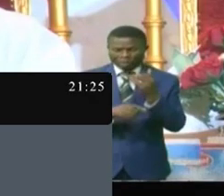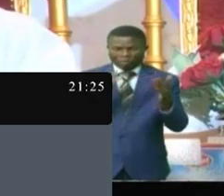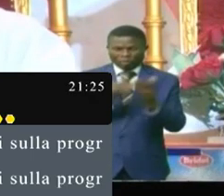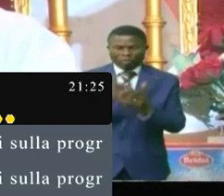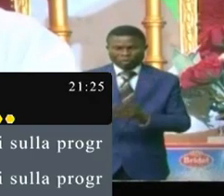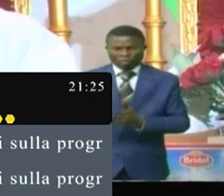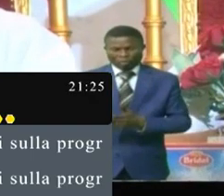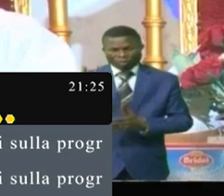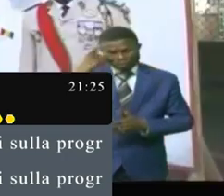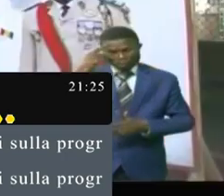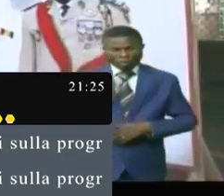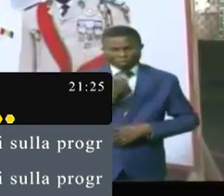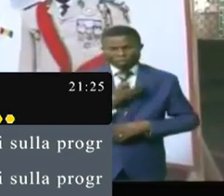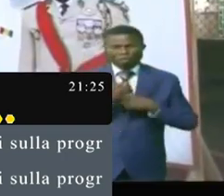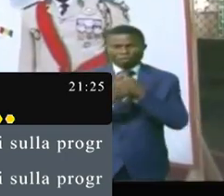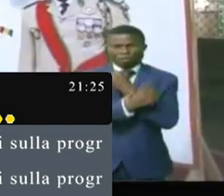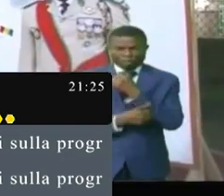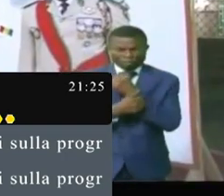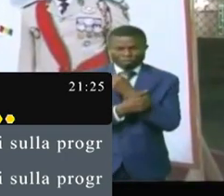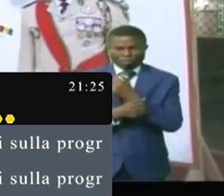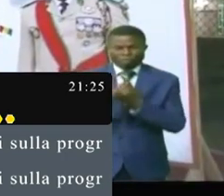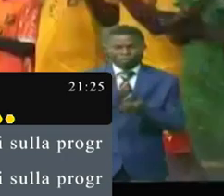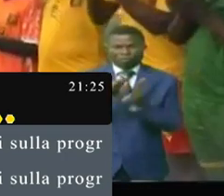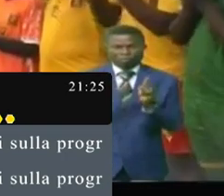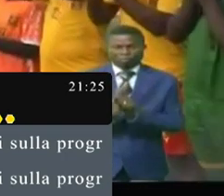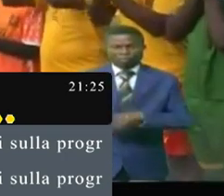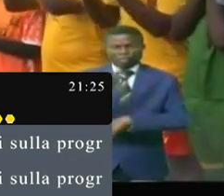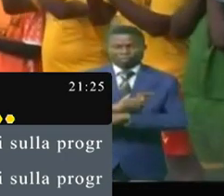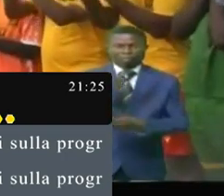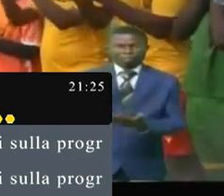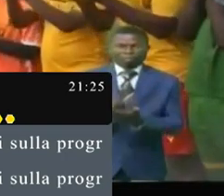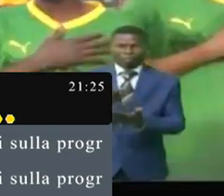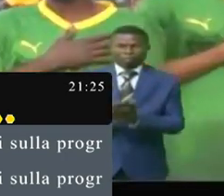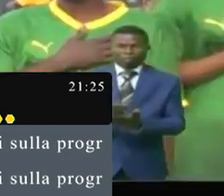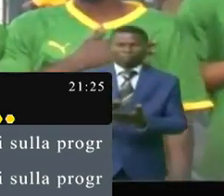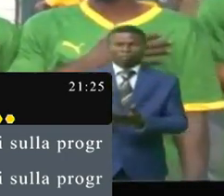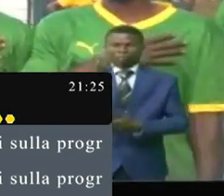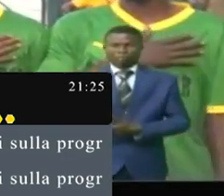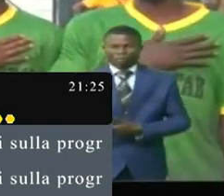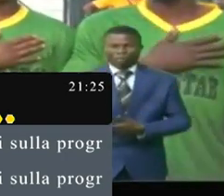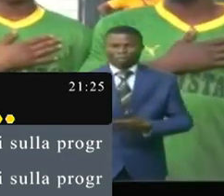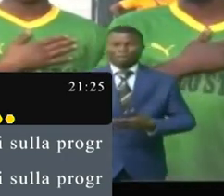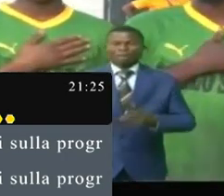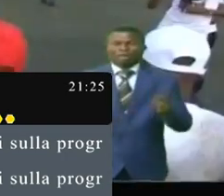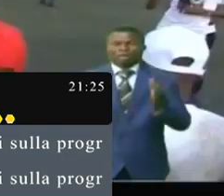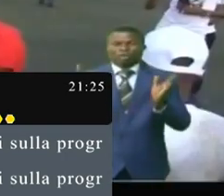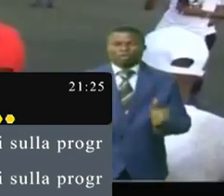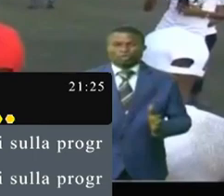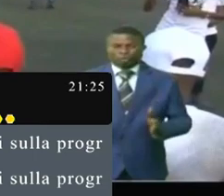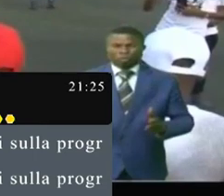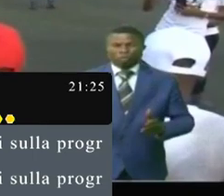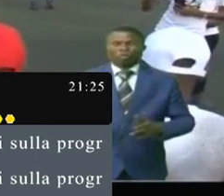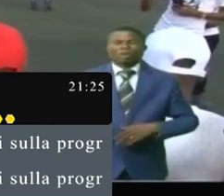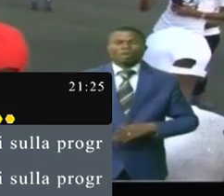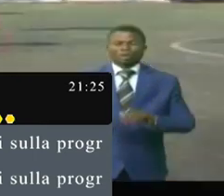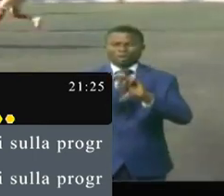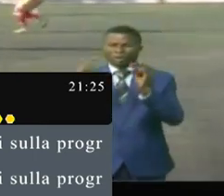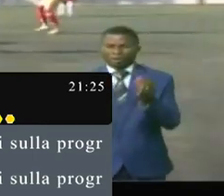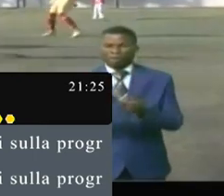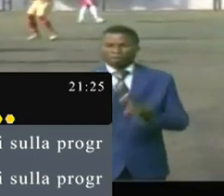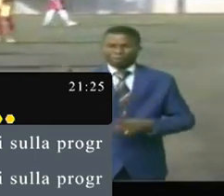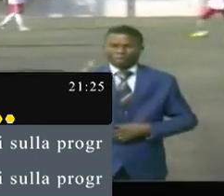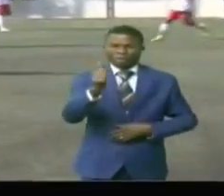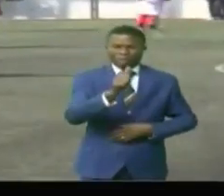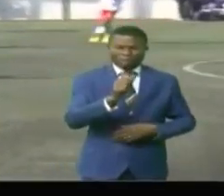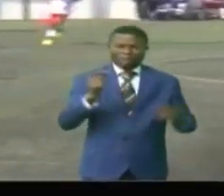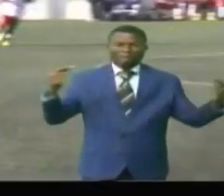De notre pays. Au chapitre de la journée sportive, 40 joueurs guinéens répartis en 4 équipes de 10 ont